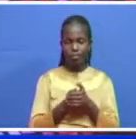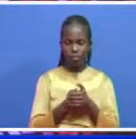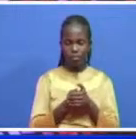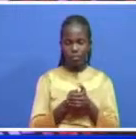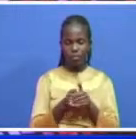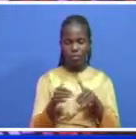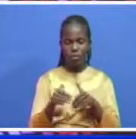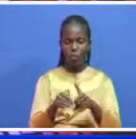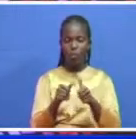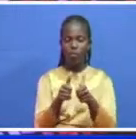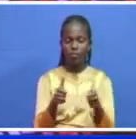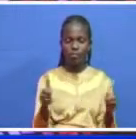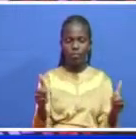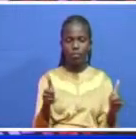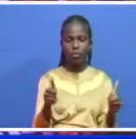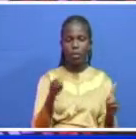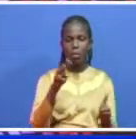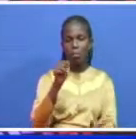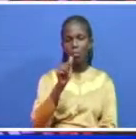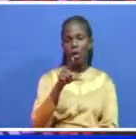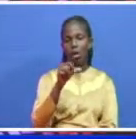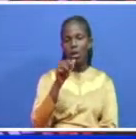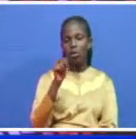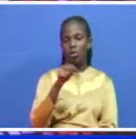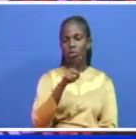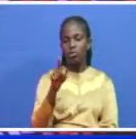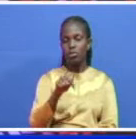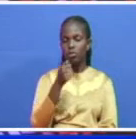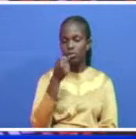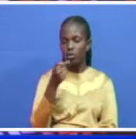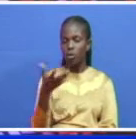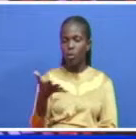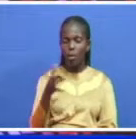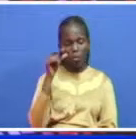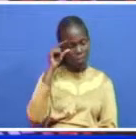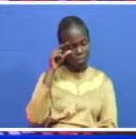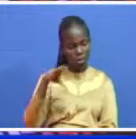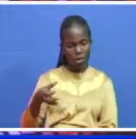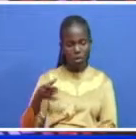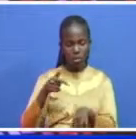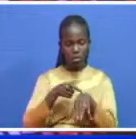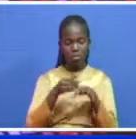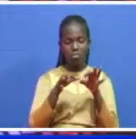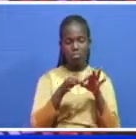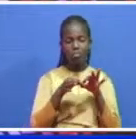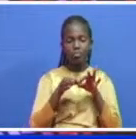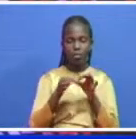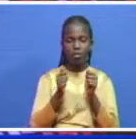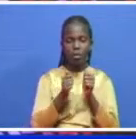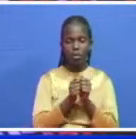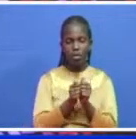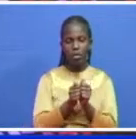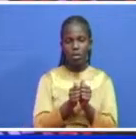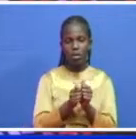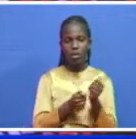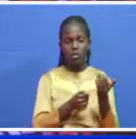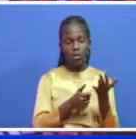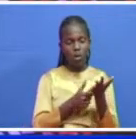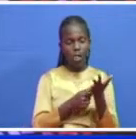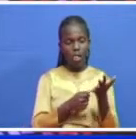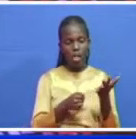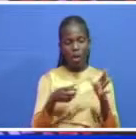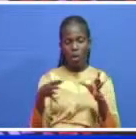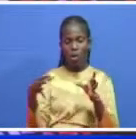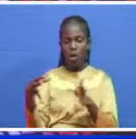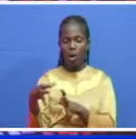ya undu vailite. Malonza anene ya kauntini ya Mombasa kabina ni kalawa kuatiania na mbae ya aswaili kutania